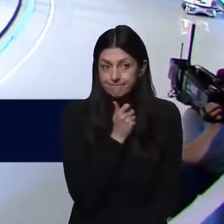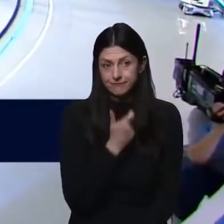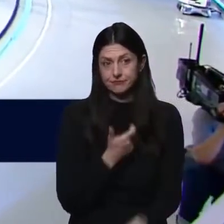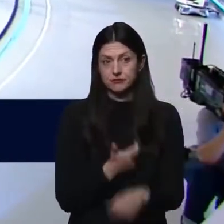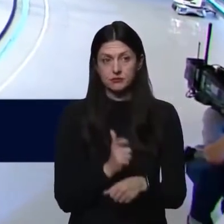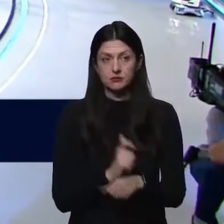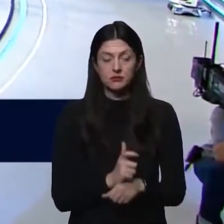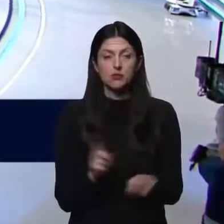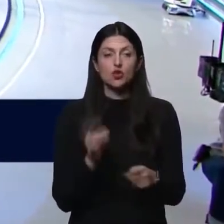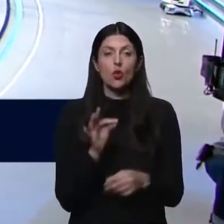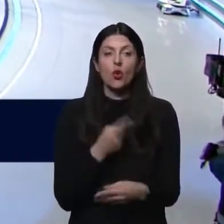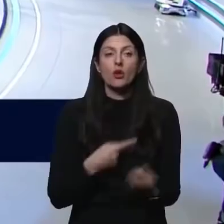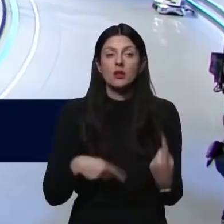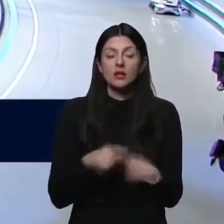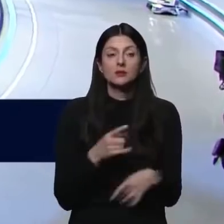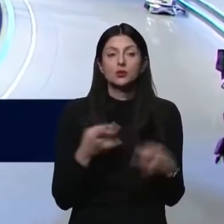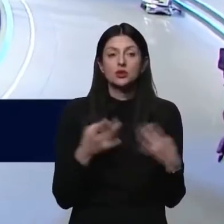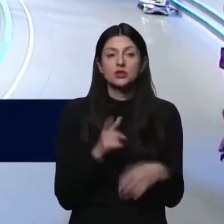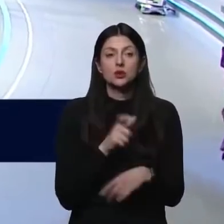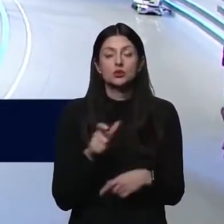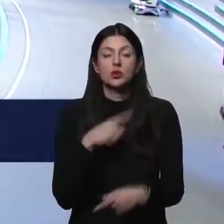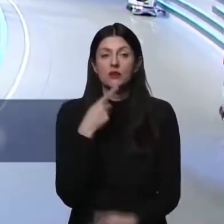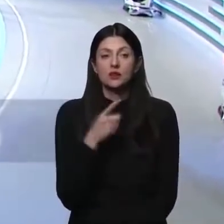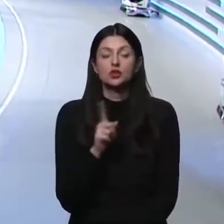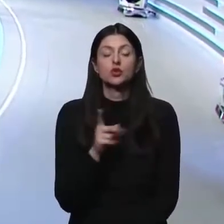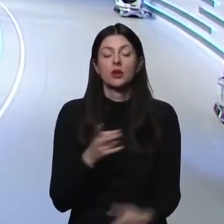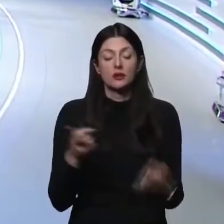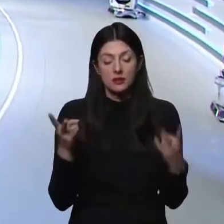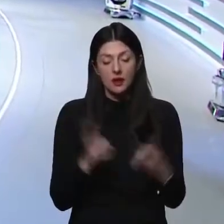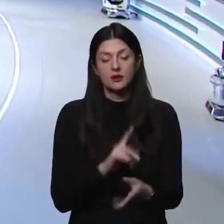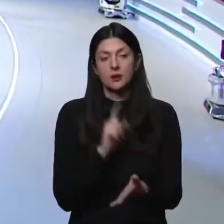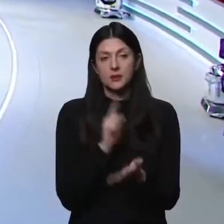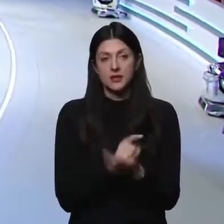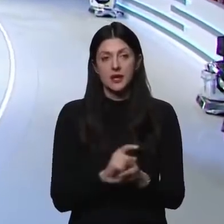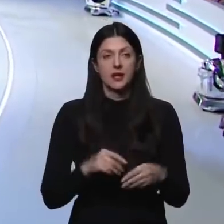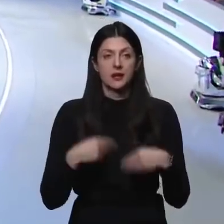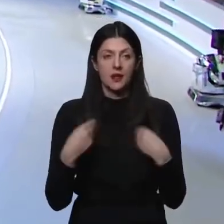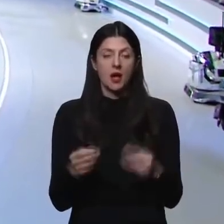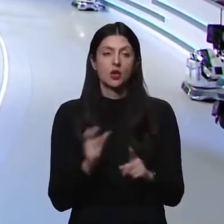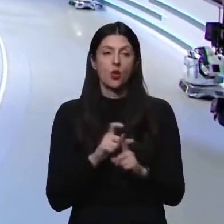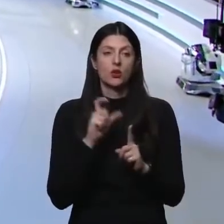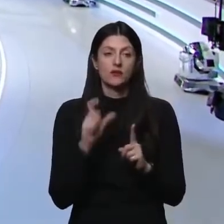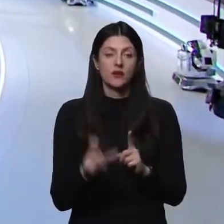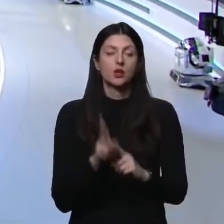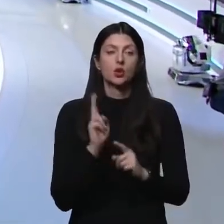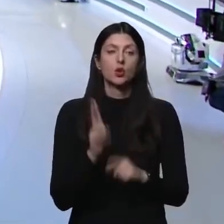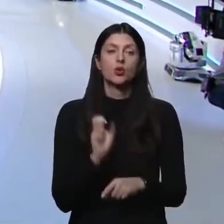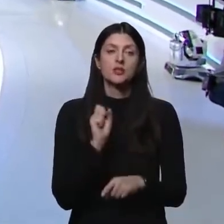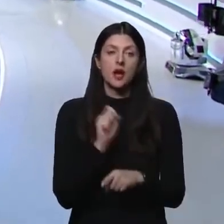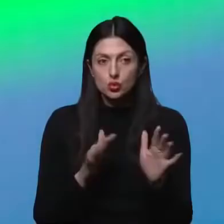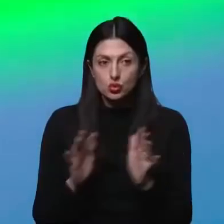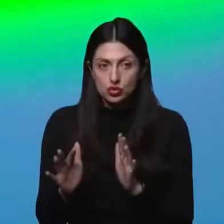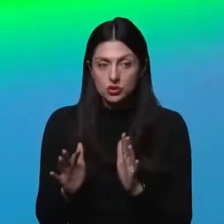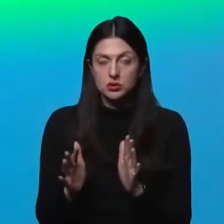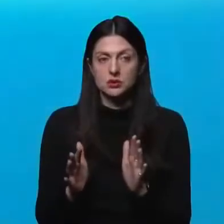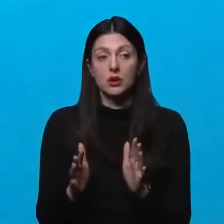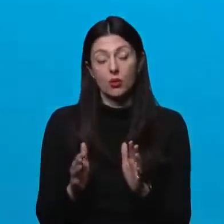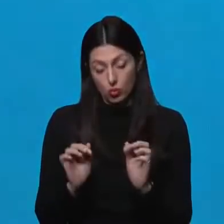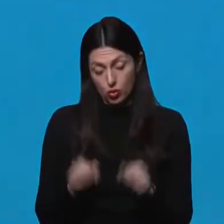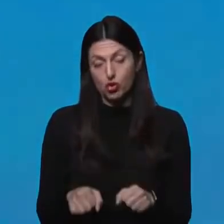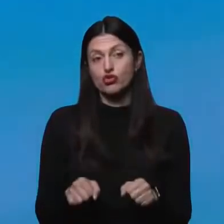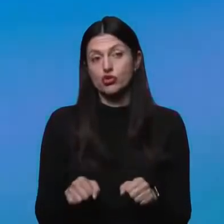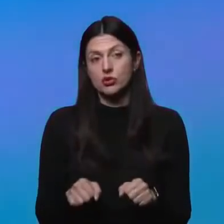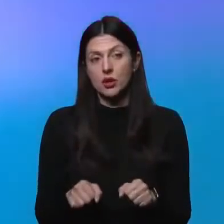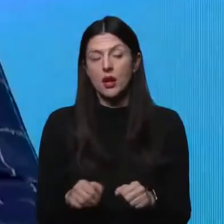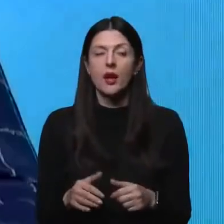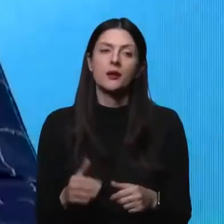людях, если надо дать ответ? Обязательно надо дать ответ. Кто заказчик, кто исполнитель, кто сообщники? Дмитрий Гордон,